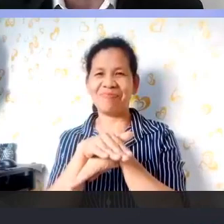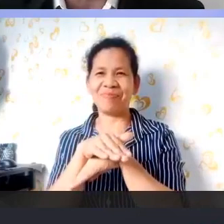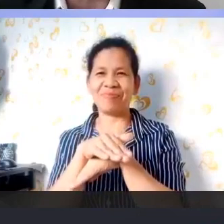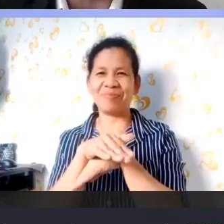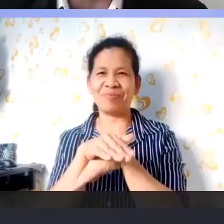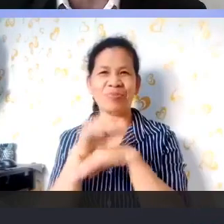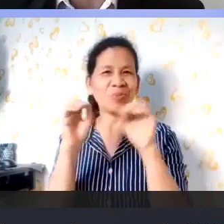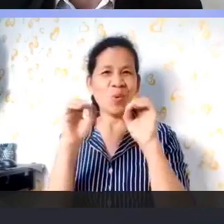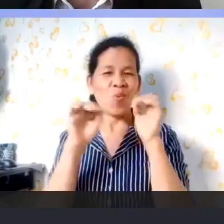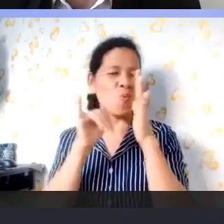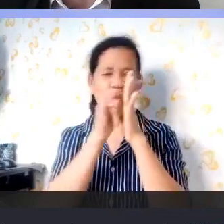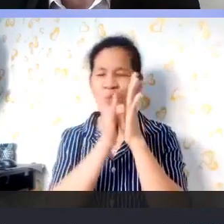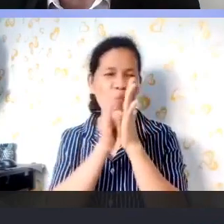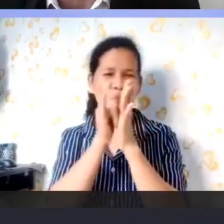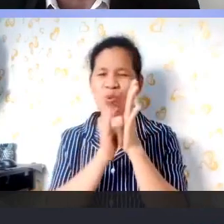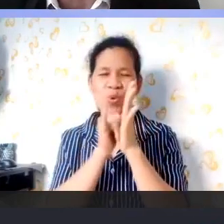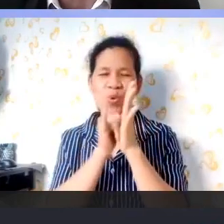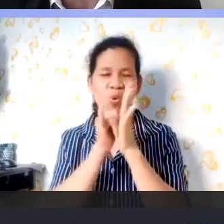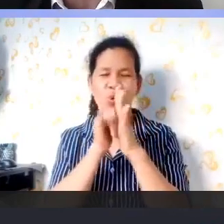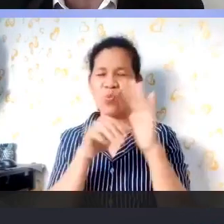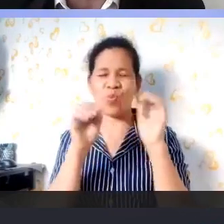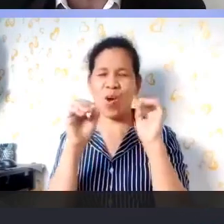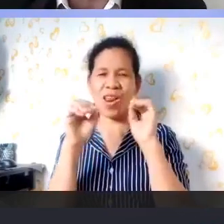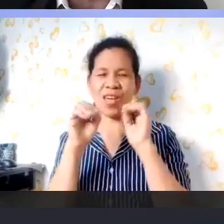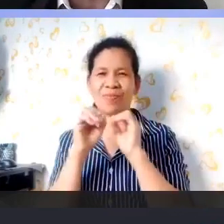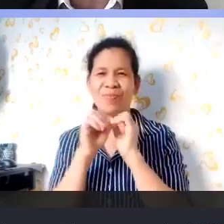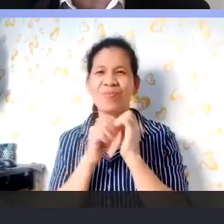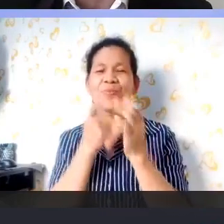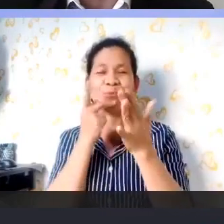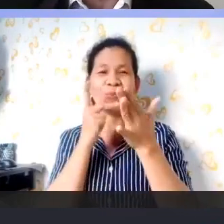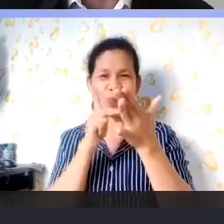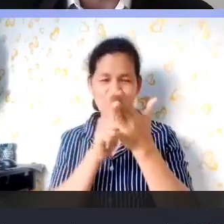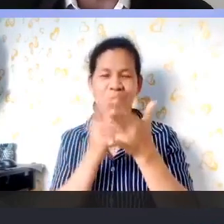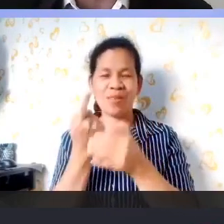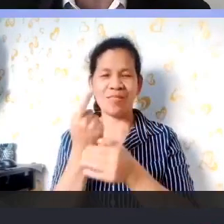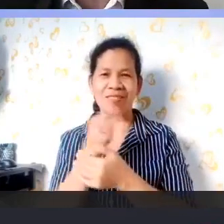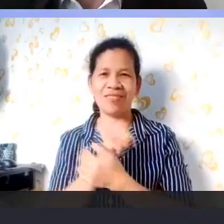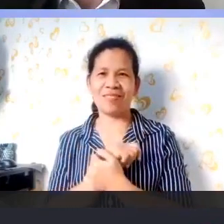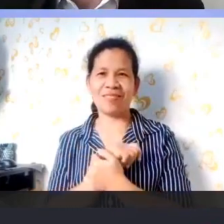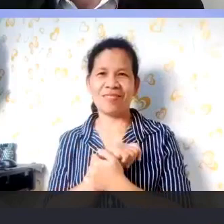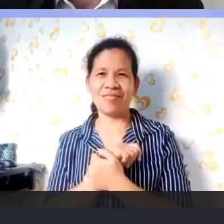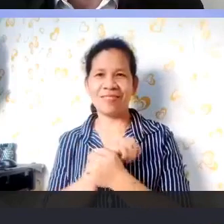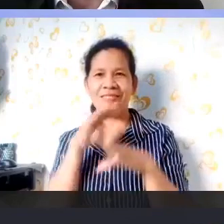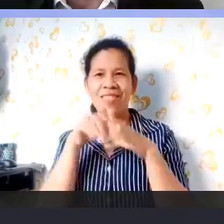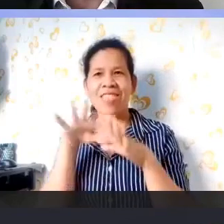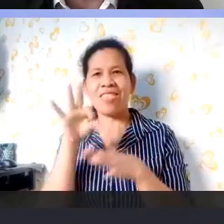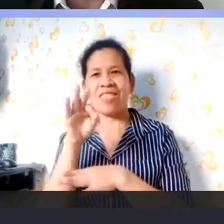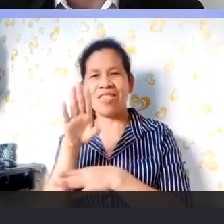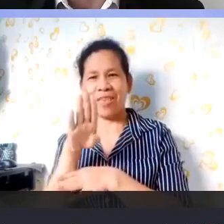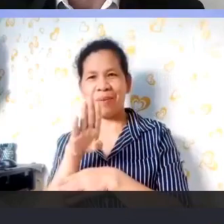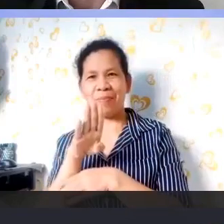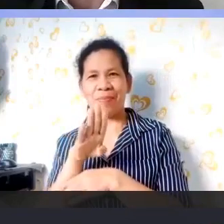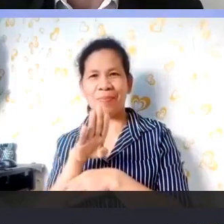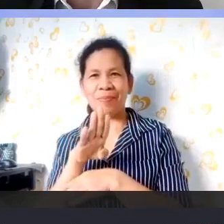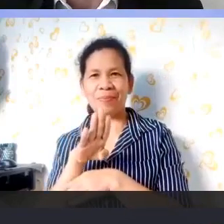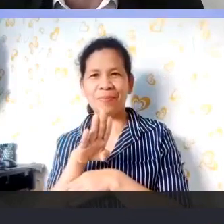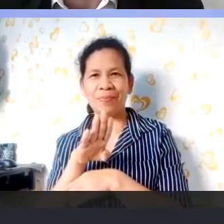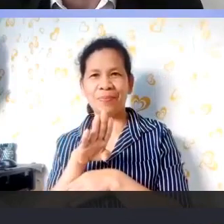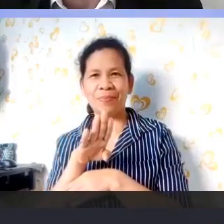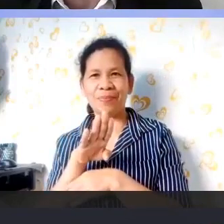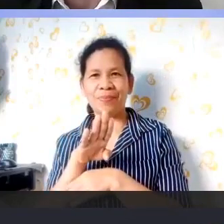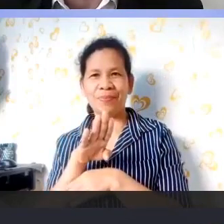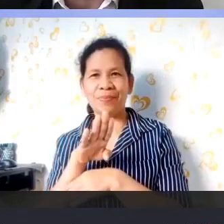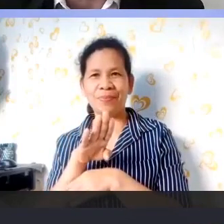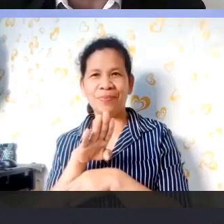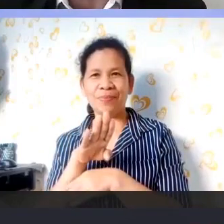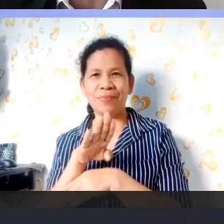po ito sa YouTube. Nasa private po siya na po sa Facebook. At sana paintulutan tayo. Pero